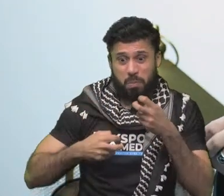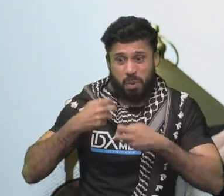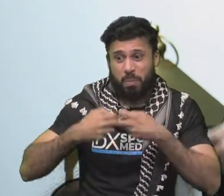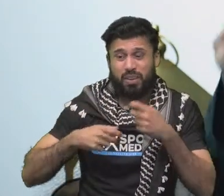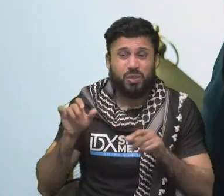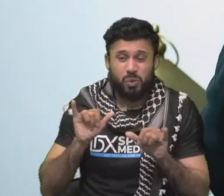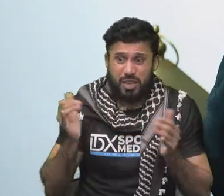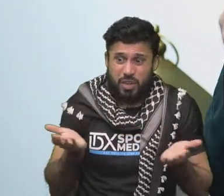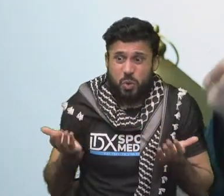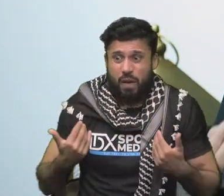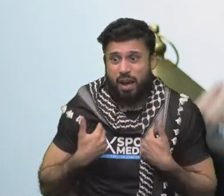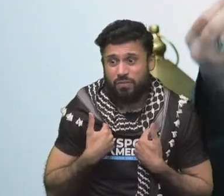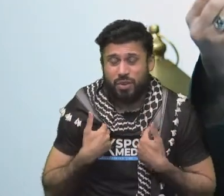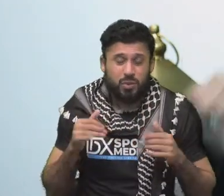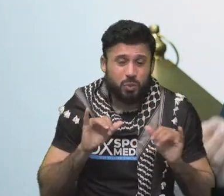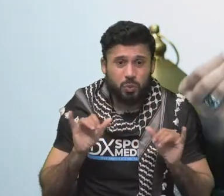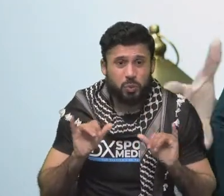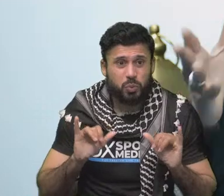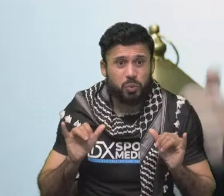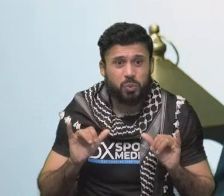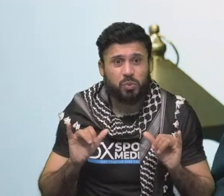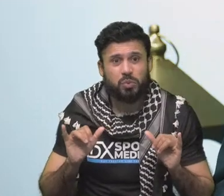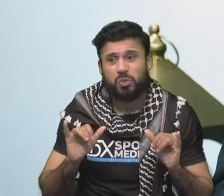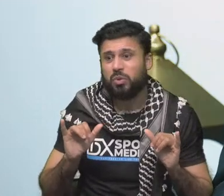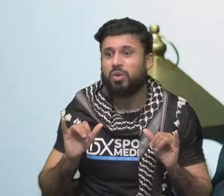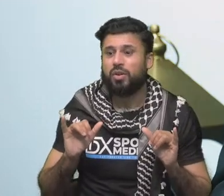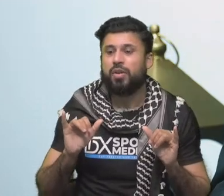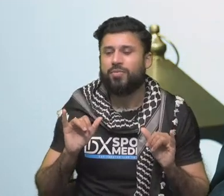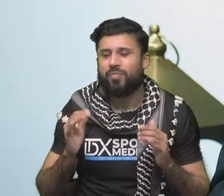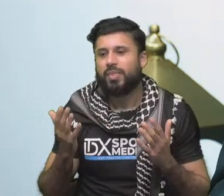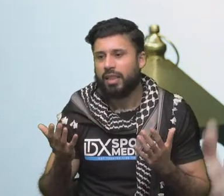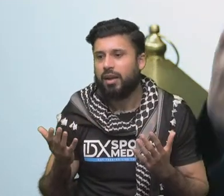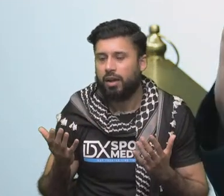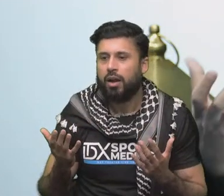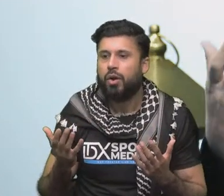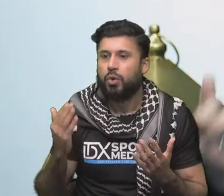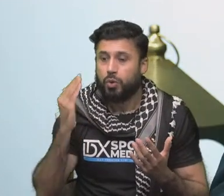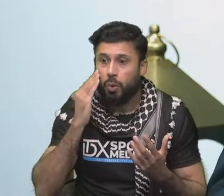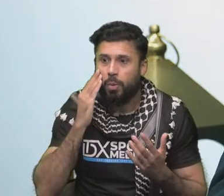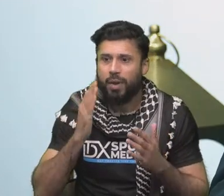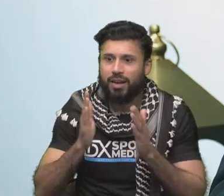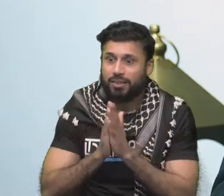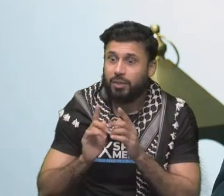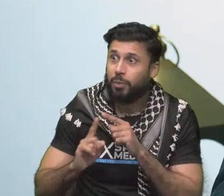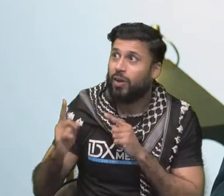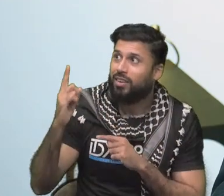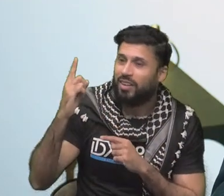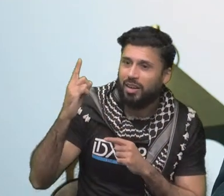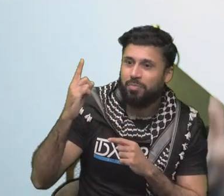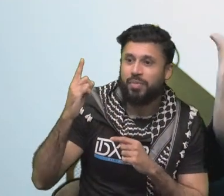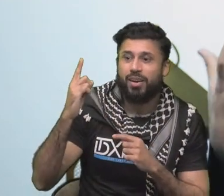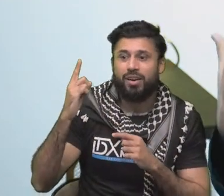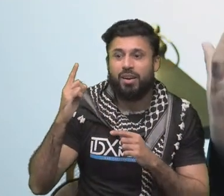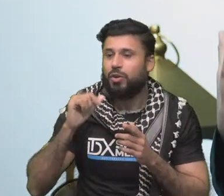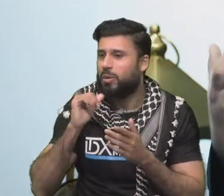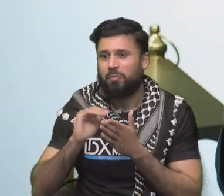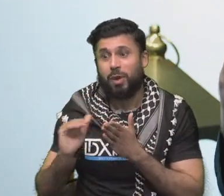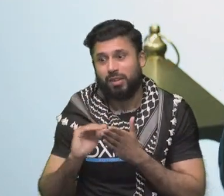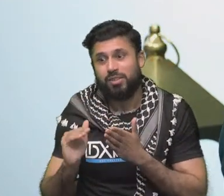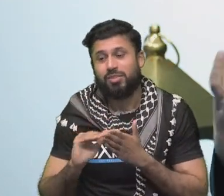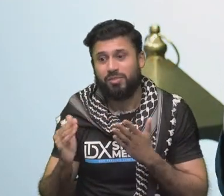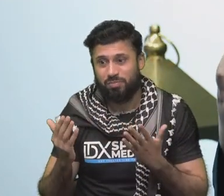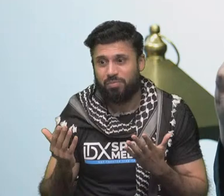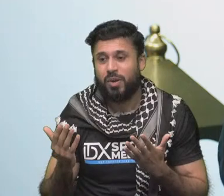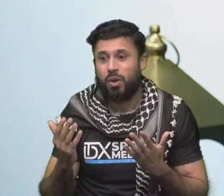why? وَمَا قَدَرُ اللَّهَ حَقَّ قَدْرِ You did not give Allah His due estimation. Laylatul Qadr, one